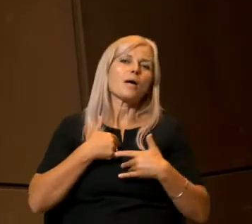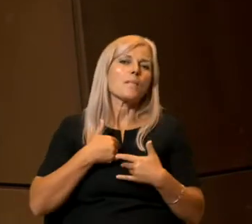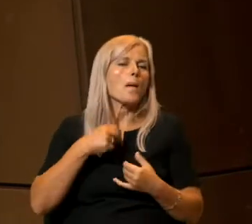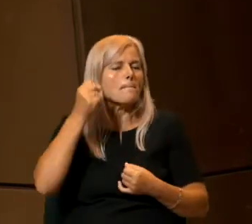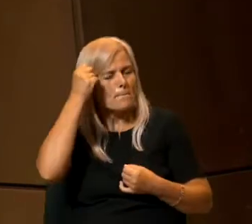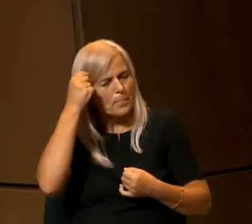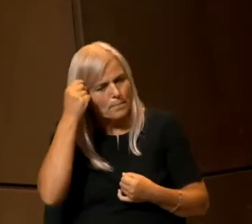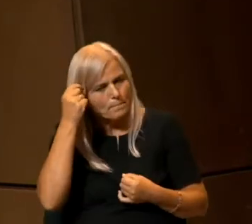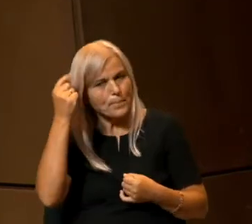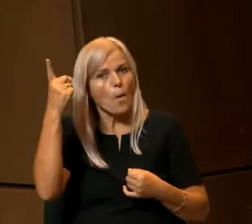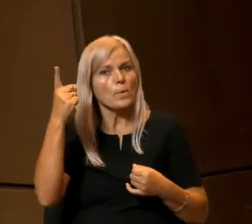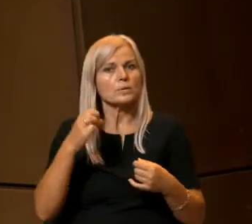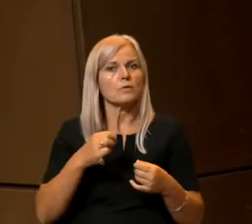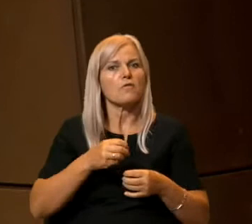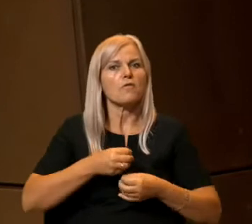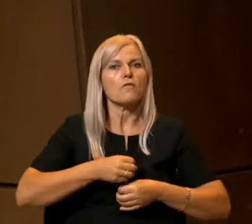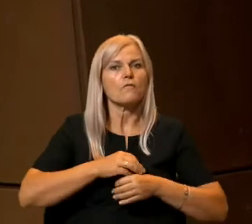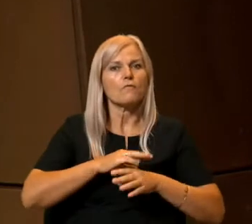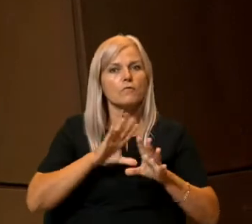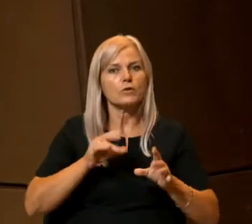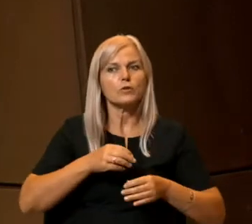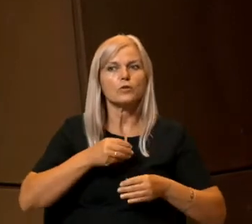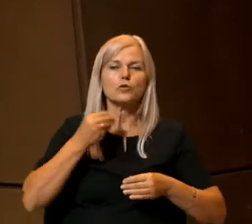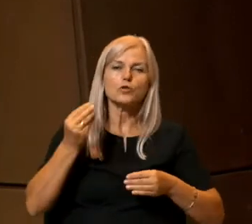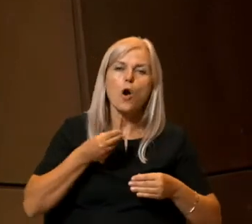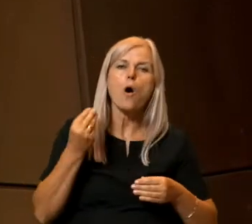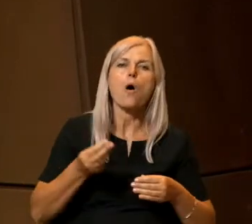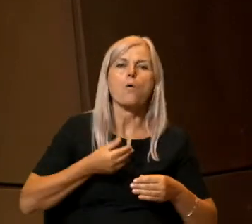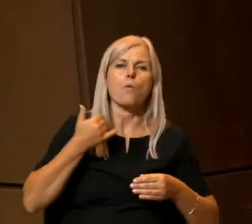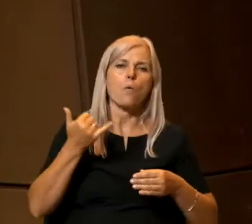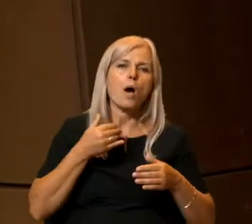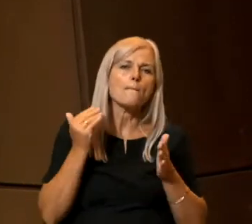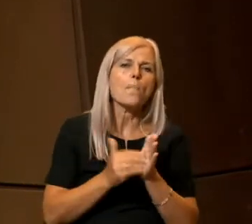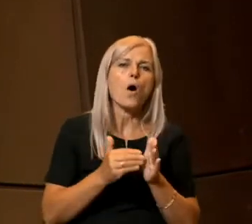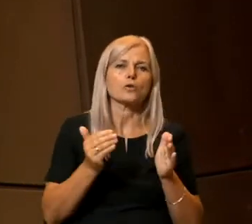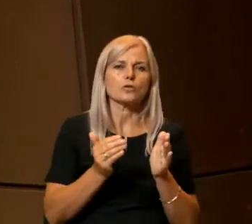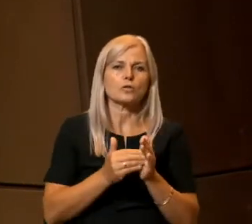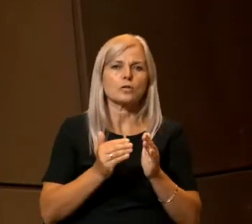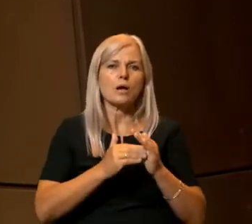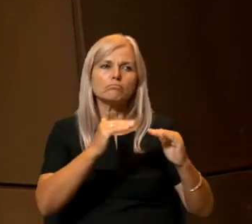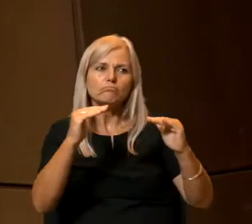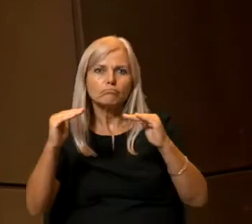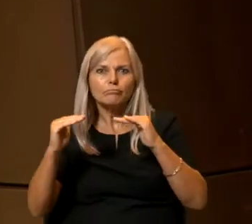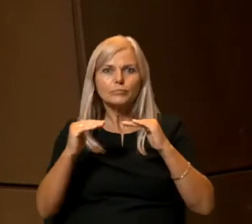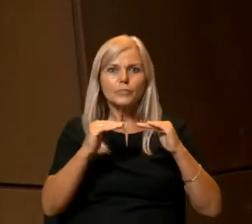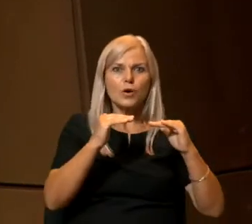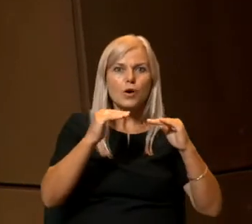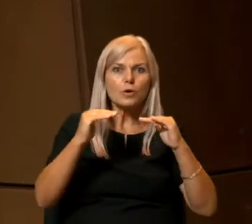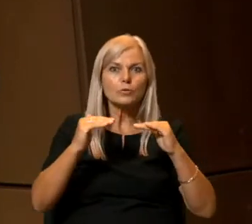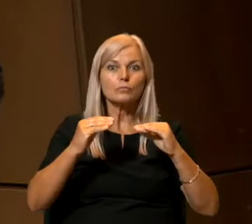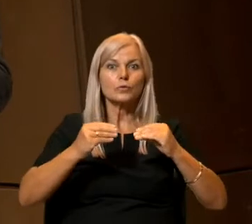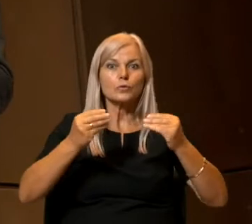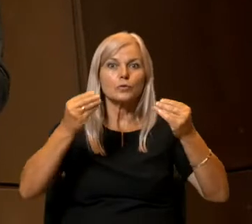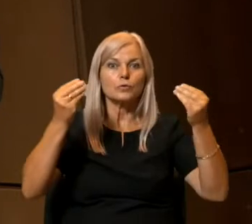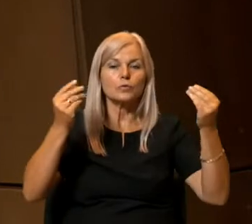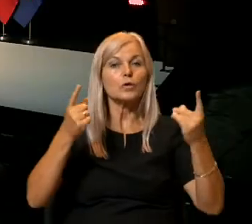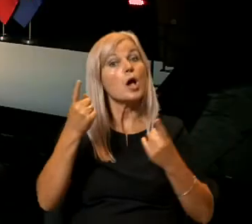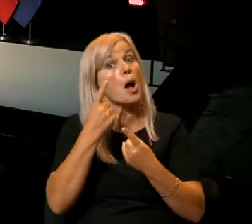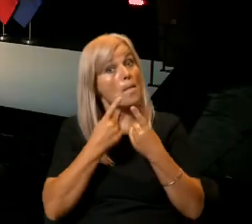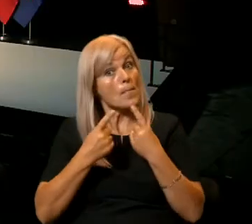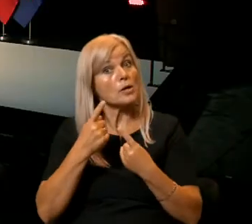kreatywnymi. A zatem jest ta ciągła potrzeba optymalizacji i uważam,